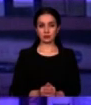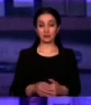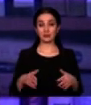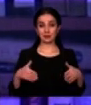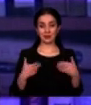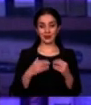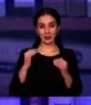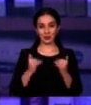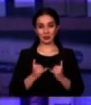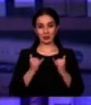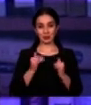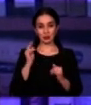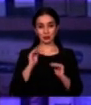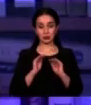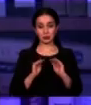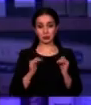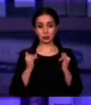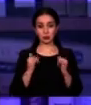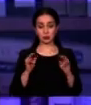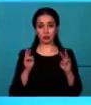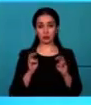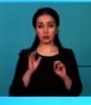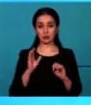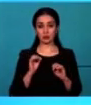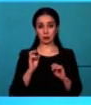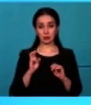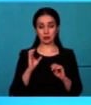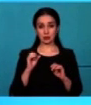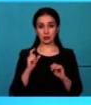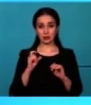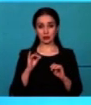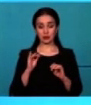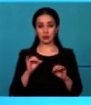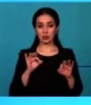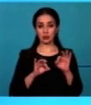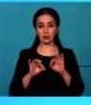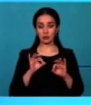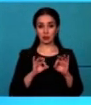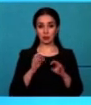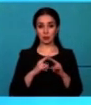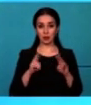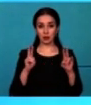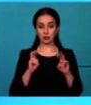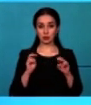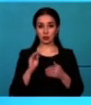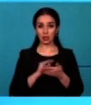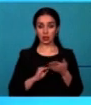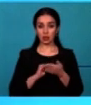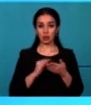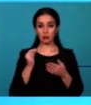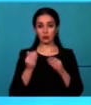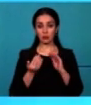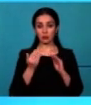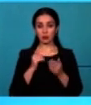Assalomu alaykum, hurmatli o'quvchilar. Bugungi mavzuyimiz veb sahifada grafika mavzusini takrorlash. Mavzuni boshlashdan